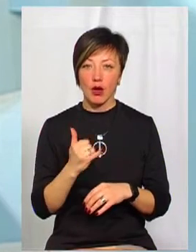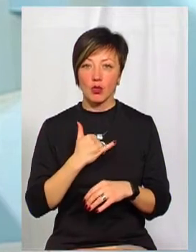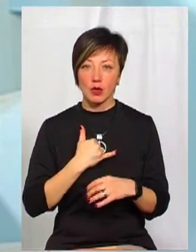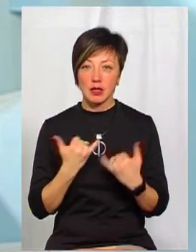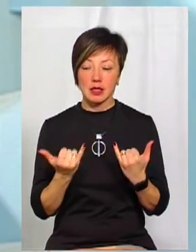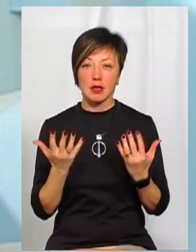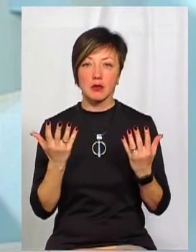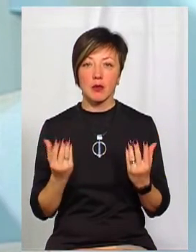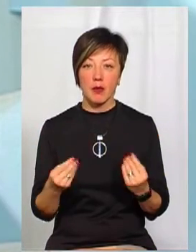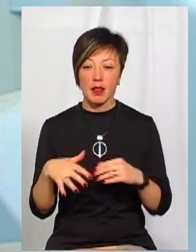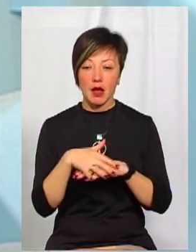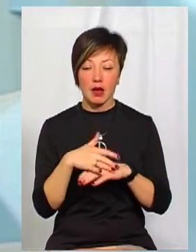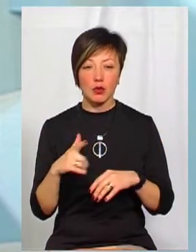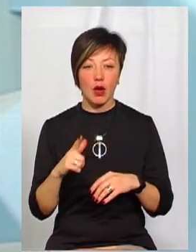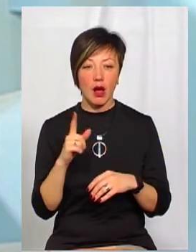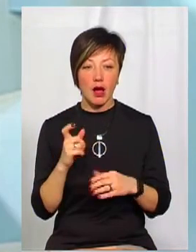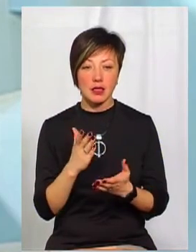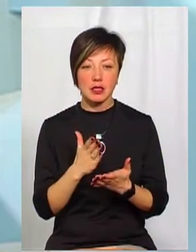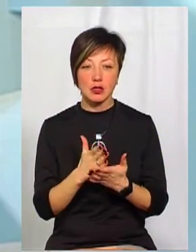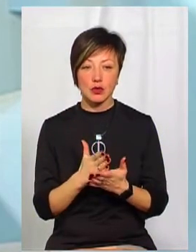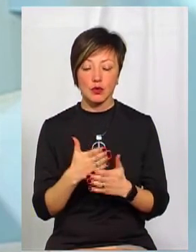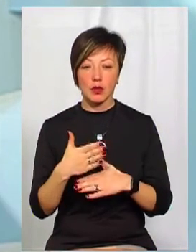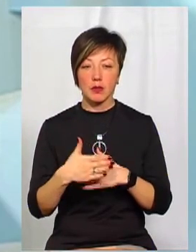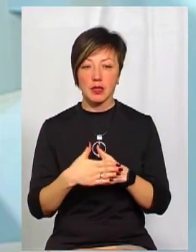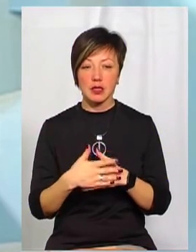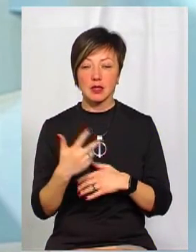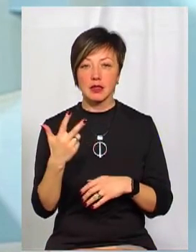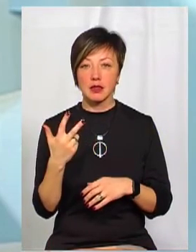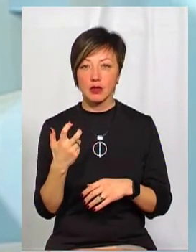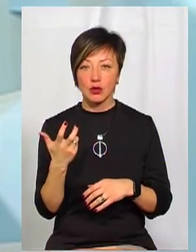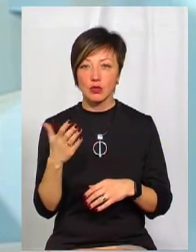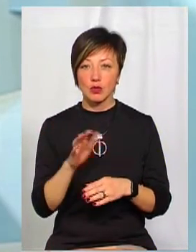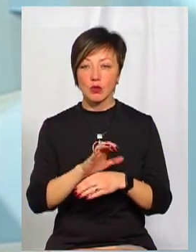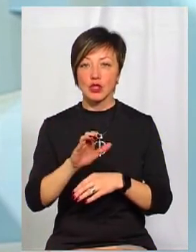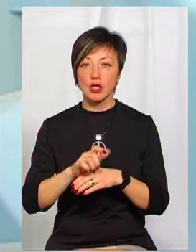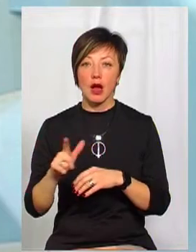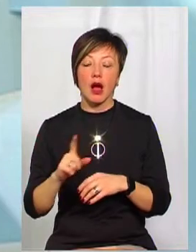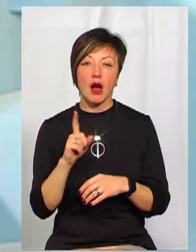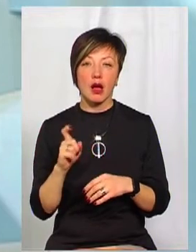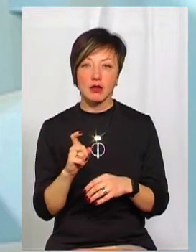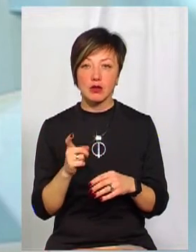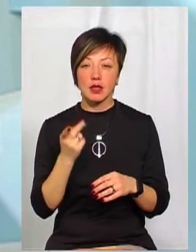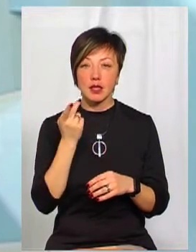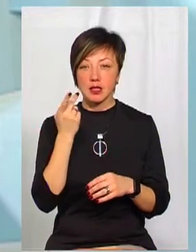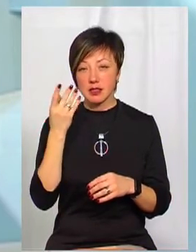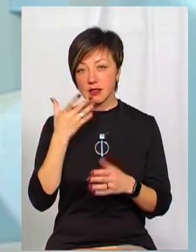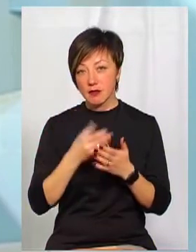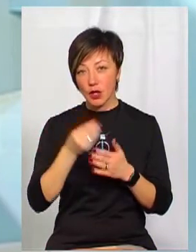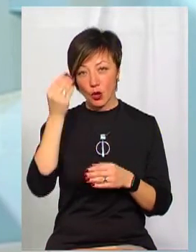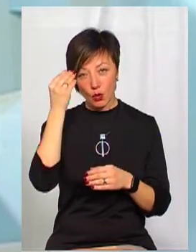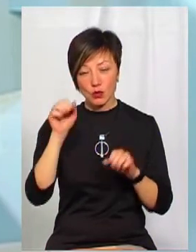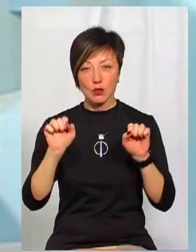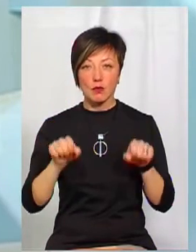на даний момент на ринку газу існує десь близько 300 постачальників газу. Вони на свій розсуд